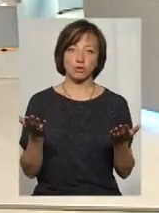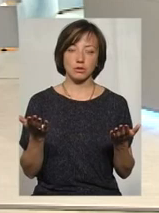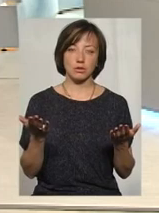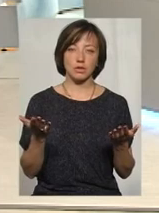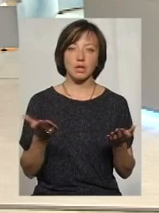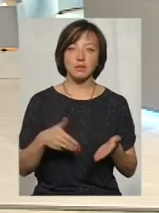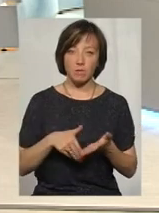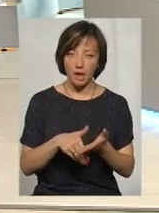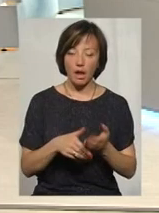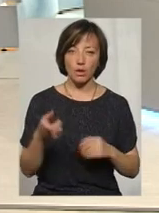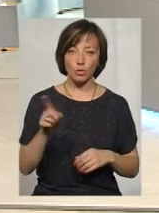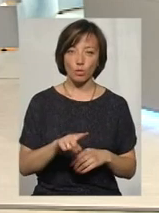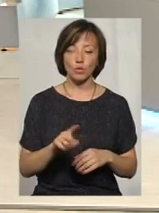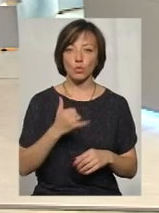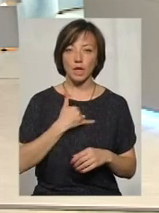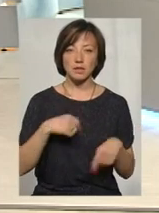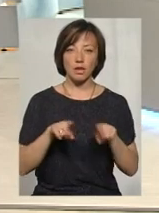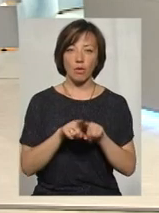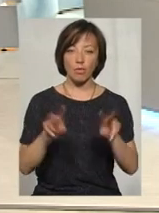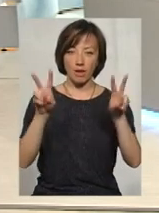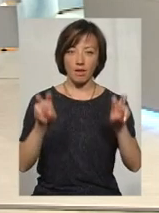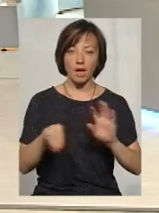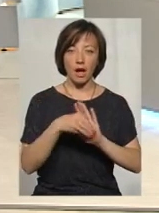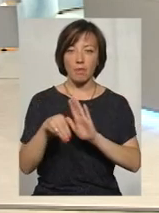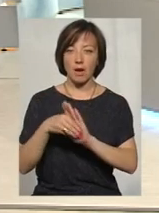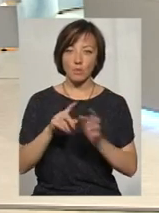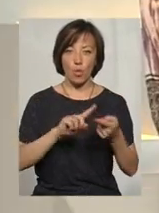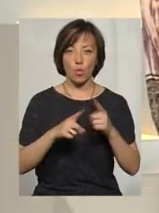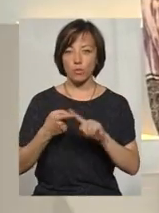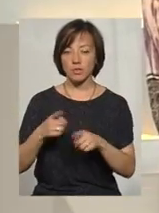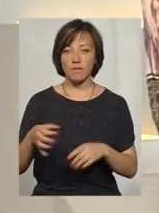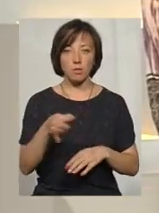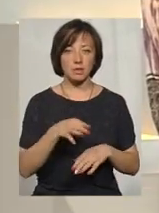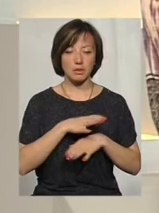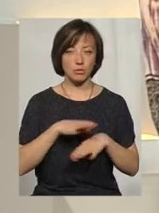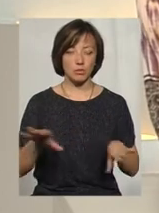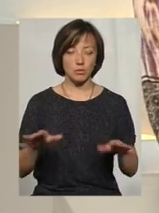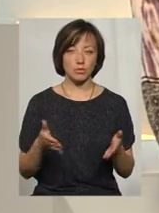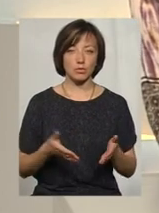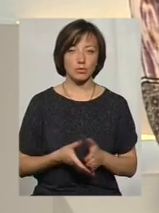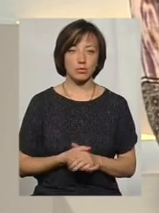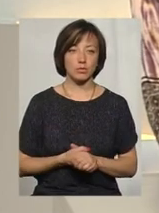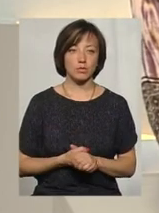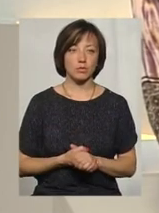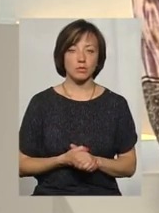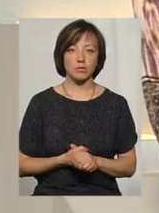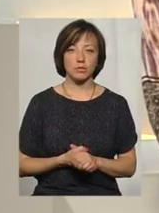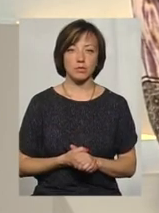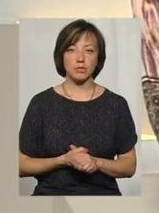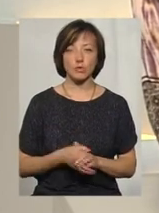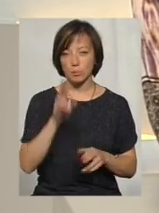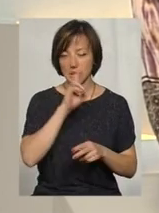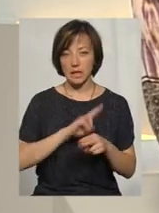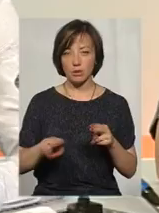публічність сприяє тому, щоб в нас таке явище, як хабарництво і корупція в обласній раді, в сільській, міській, все-таки не було і воно